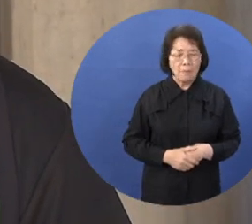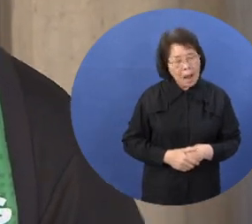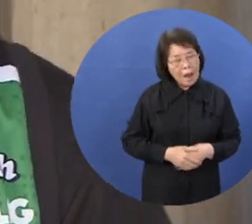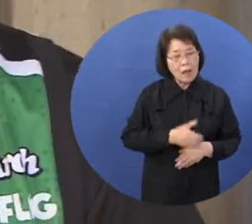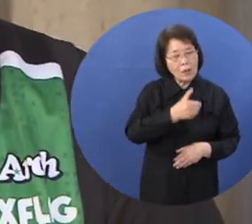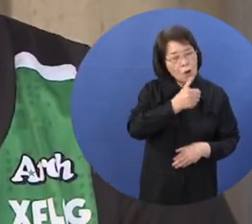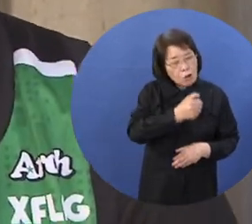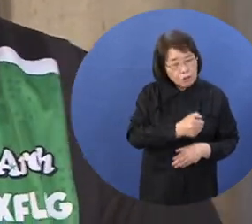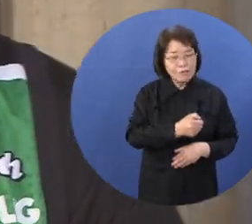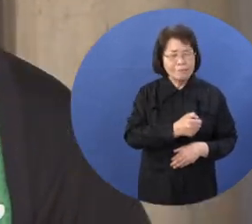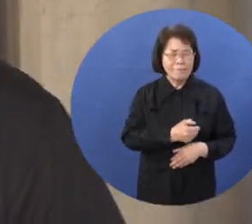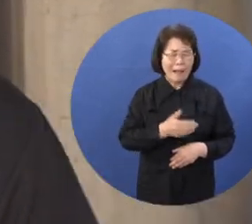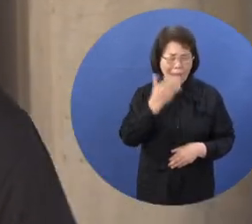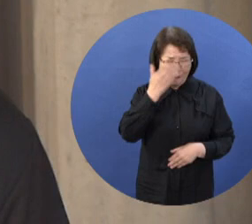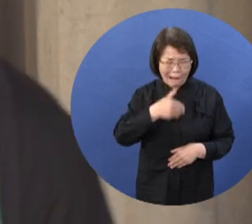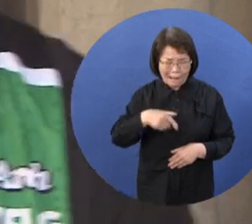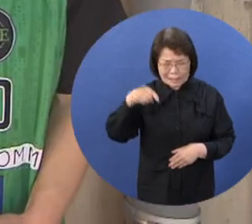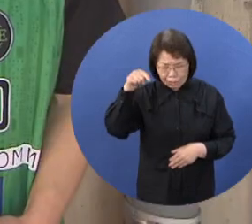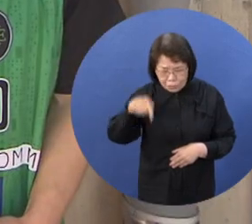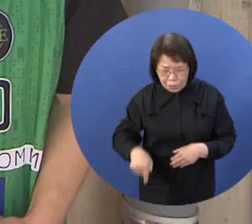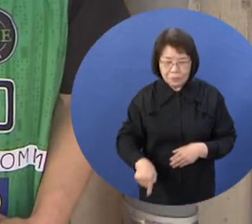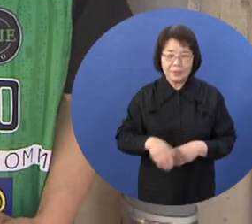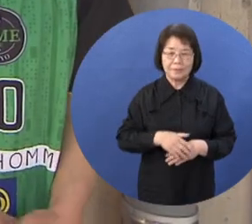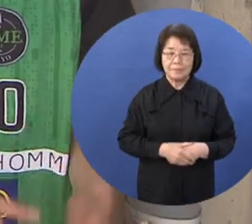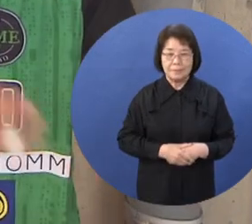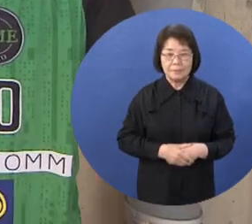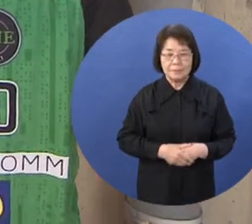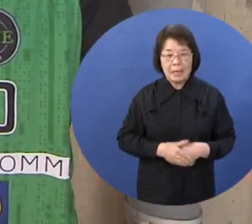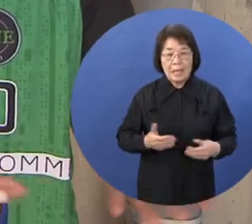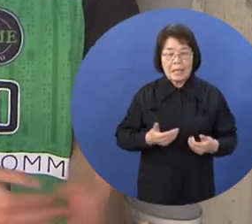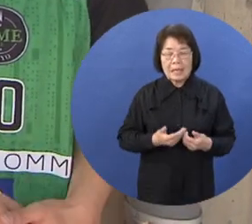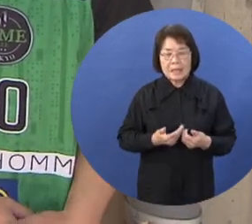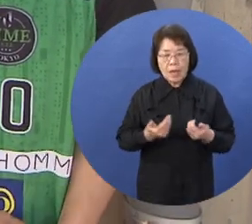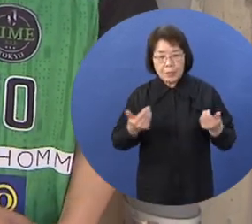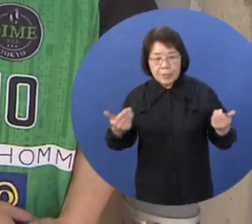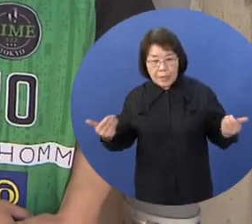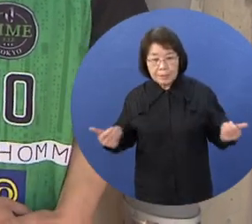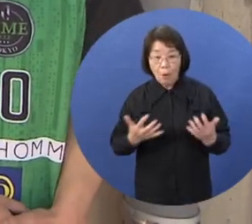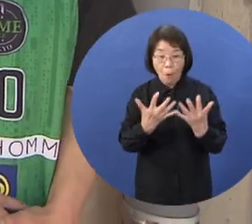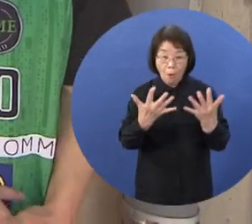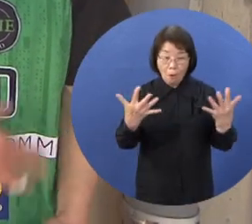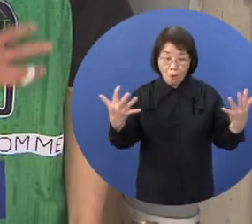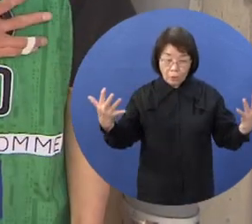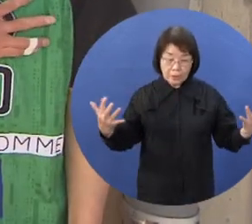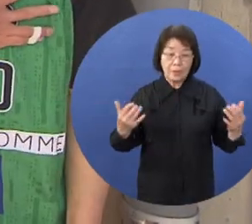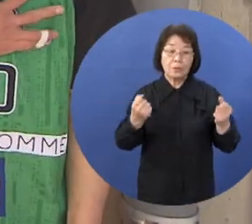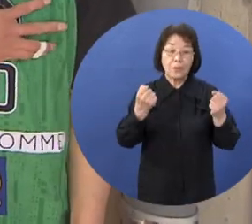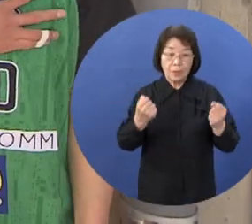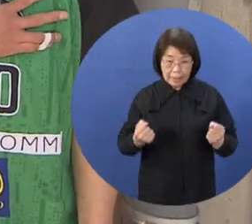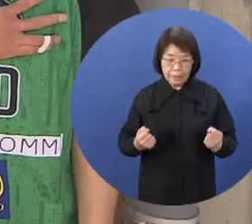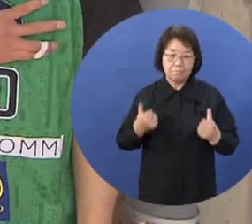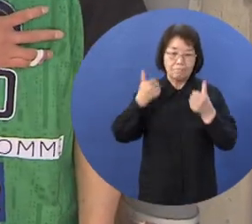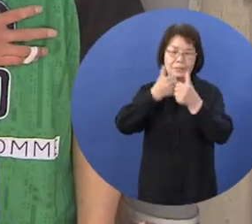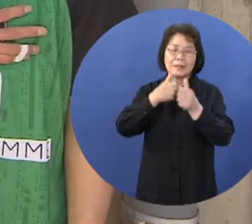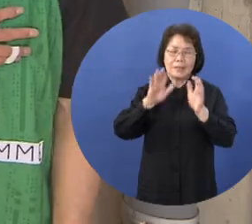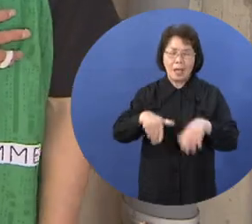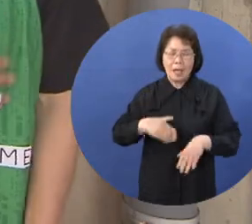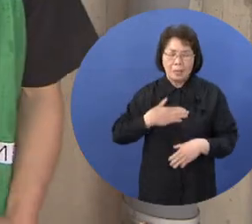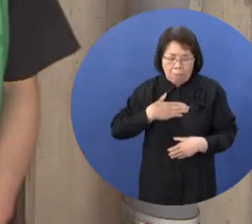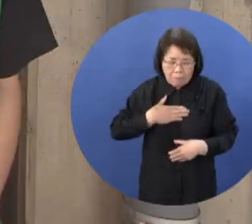アル50点。 低 っ。久々にこんな大勢の前で来たんで、ね、ちょっとやっぱちょっとね、吐きそう